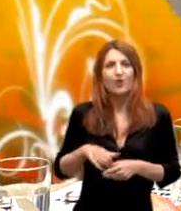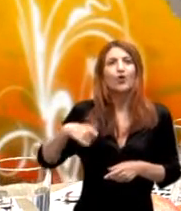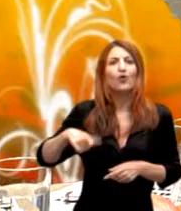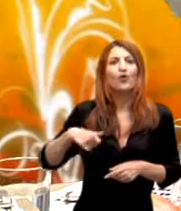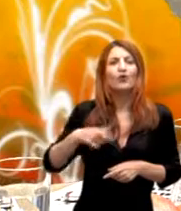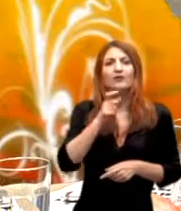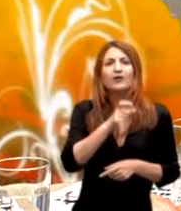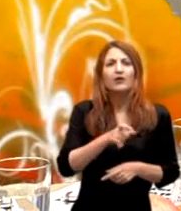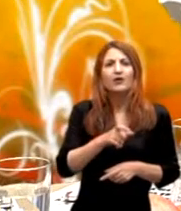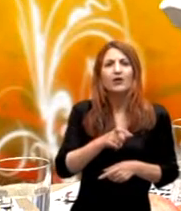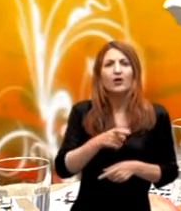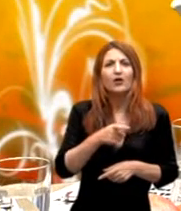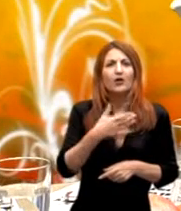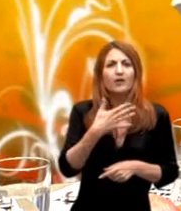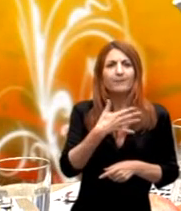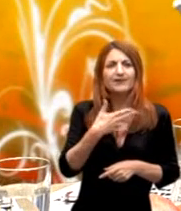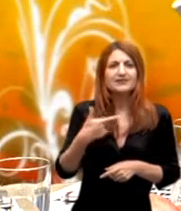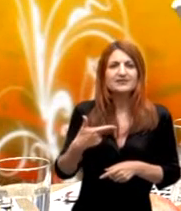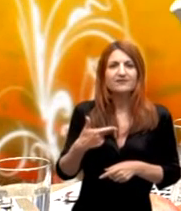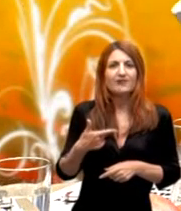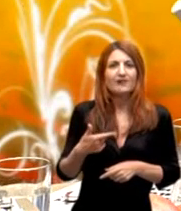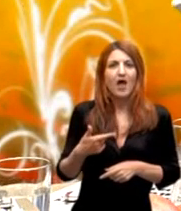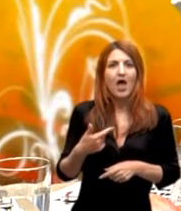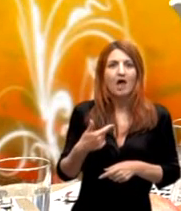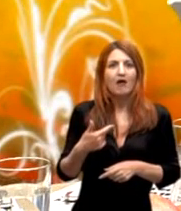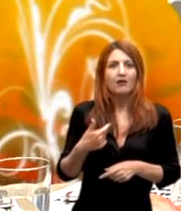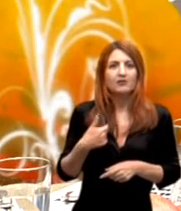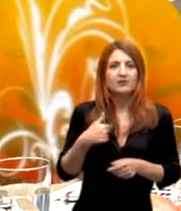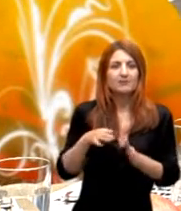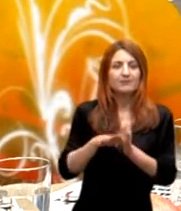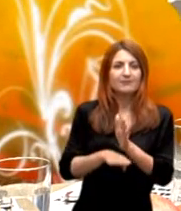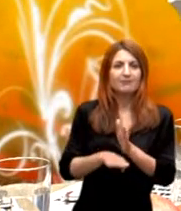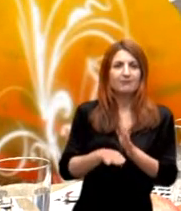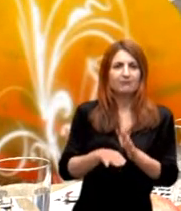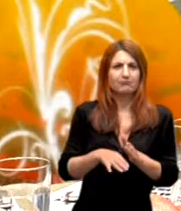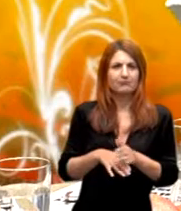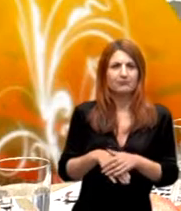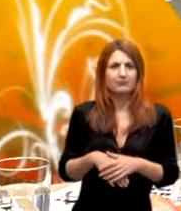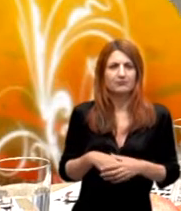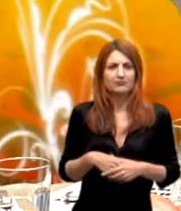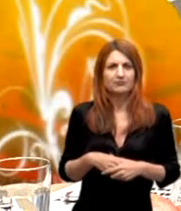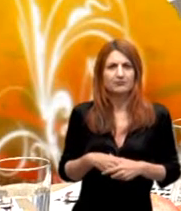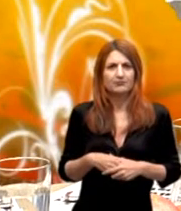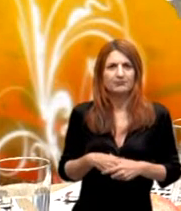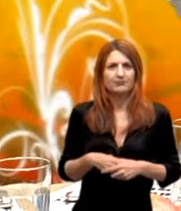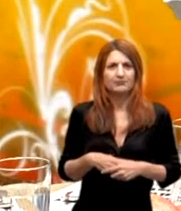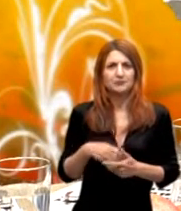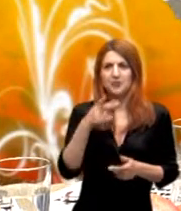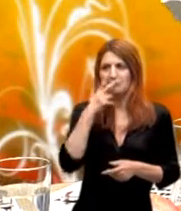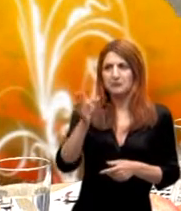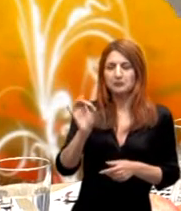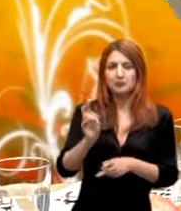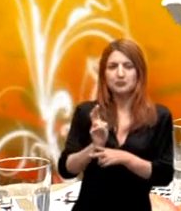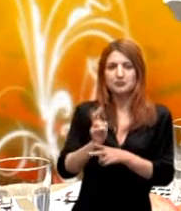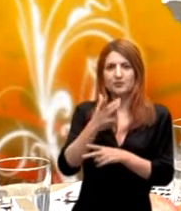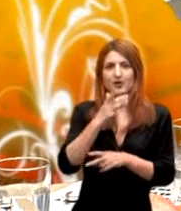godina. 52. O, tu sam ustavila 7 godina manje. Joj, hvala. Evo, baš dobro. Sam što znači da ste uščuvani, vidite.